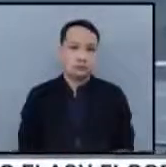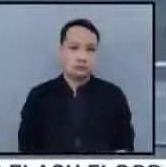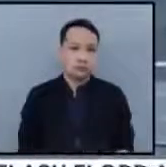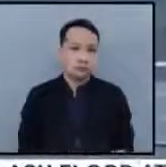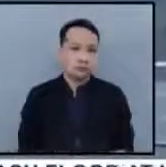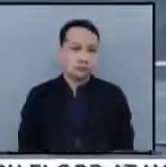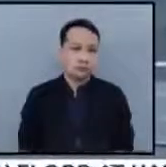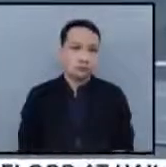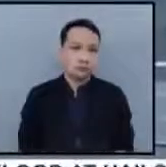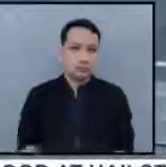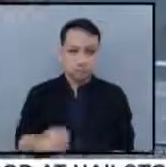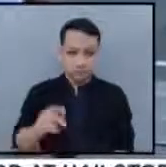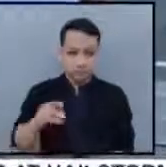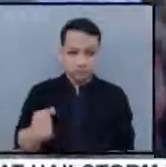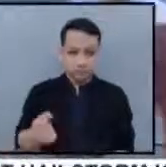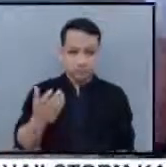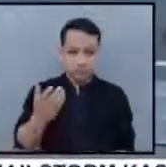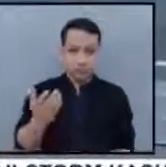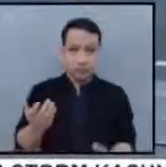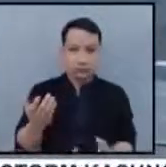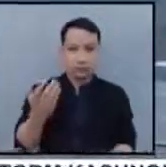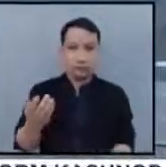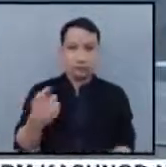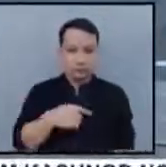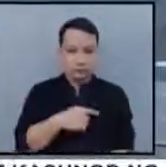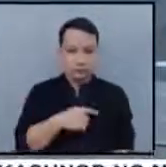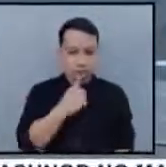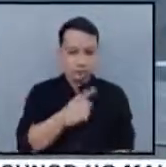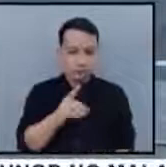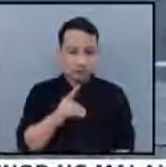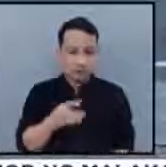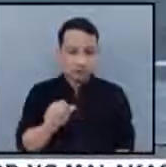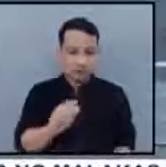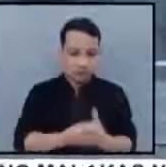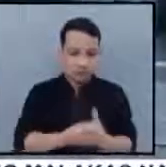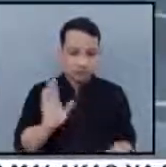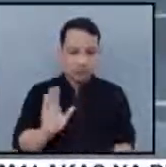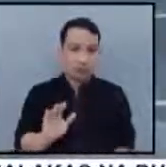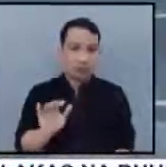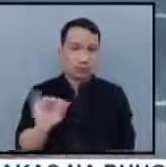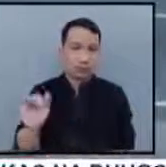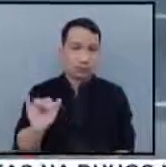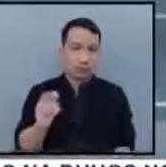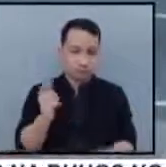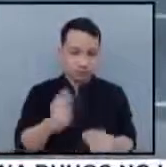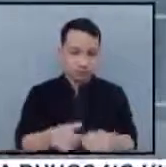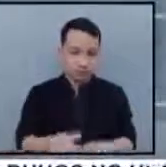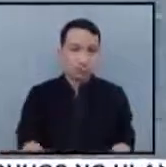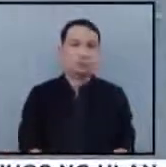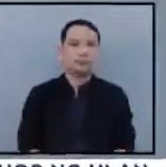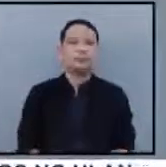yan. Eh sa amin, diesel lang, eh, mas mataas kung kumpara sa gasolina.